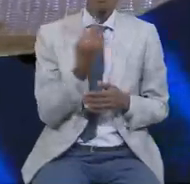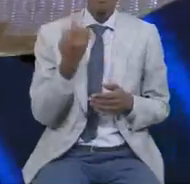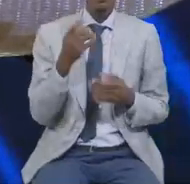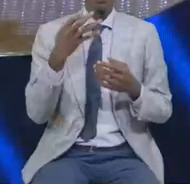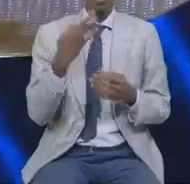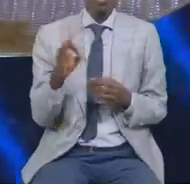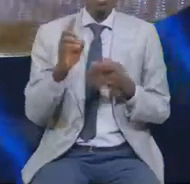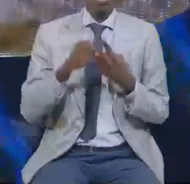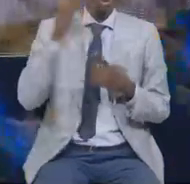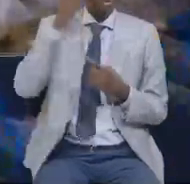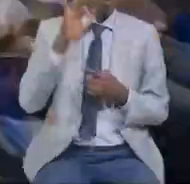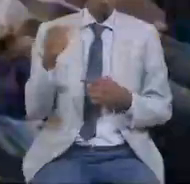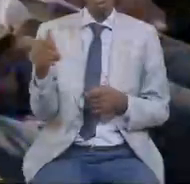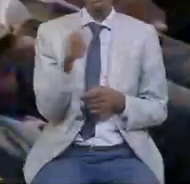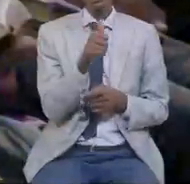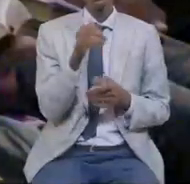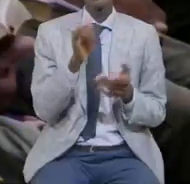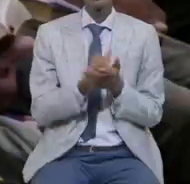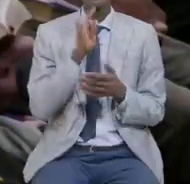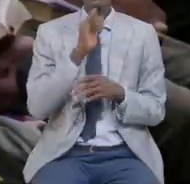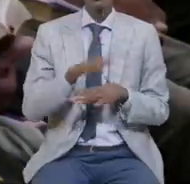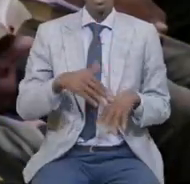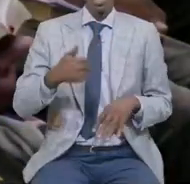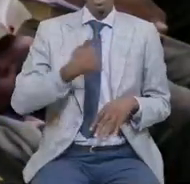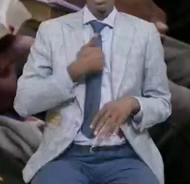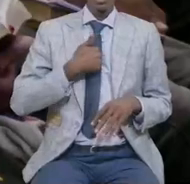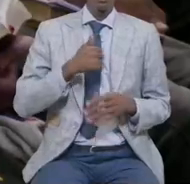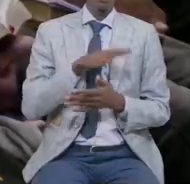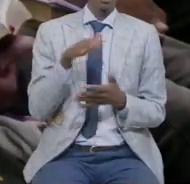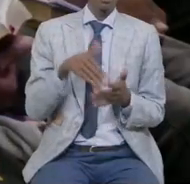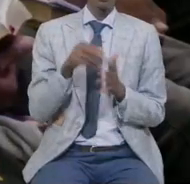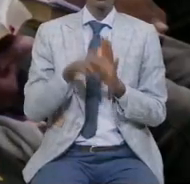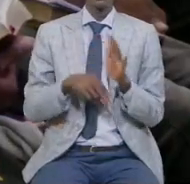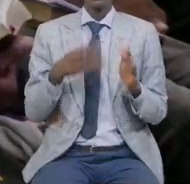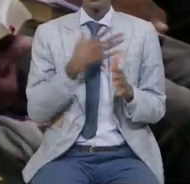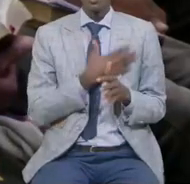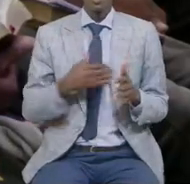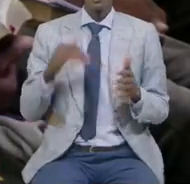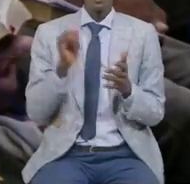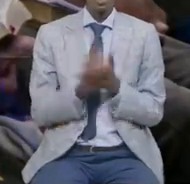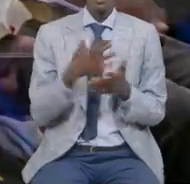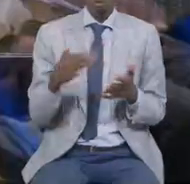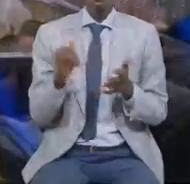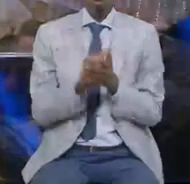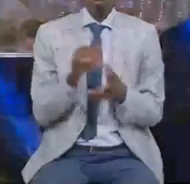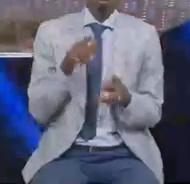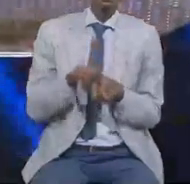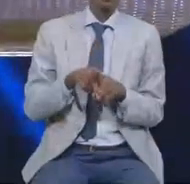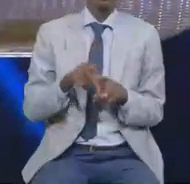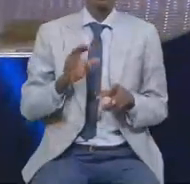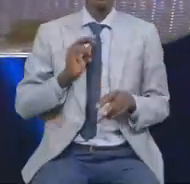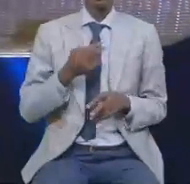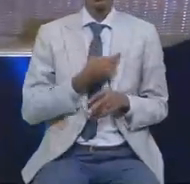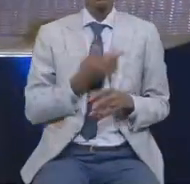pensez à vous-même. Ça, c'est l'égocentrisme. La dépravation qui nous fait croire que seulement ma joie, je veux